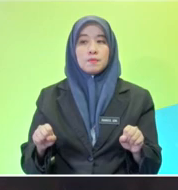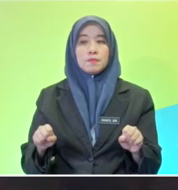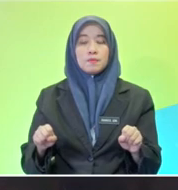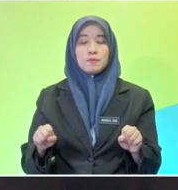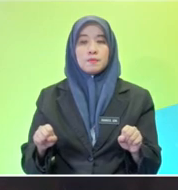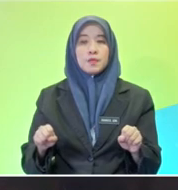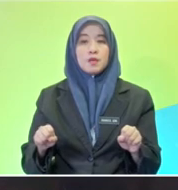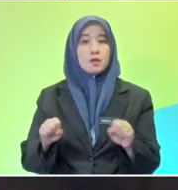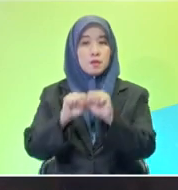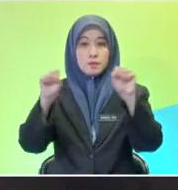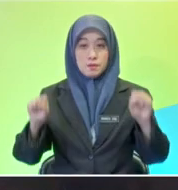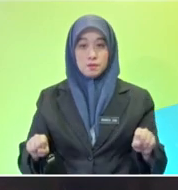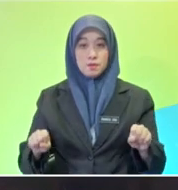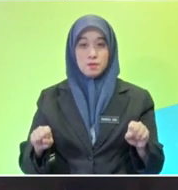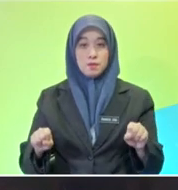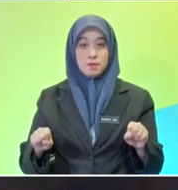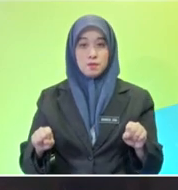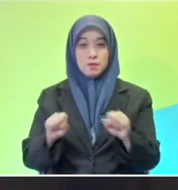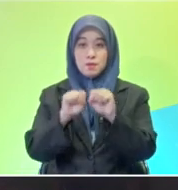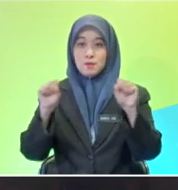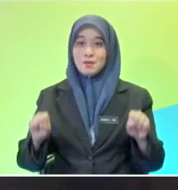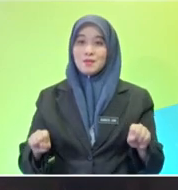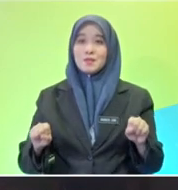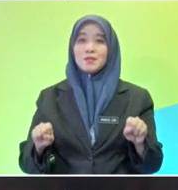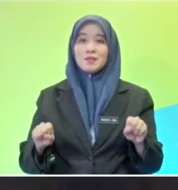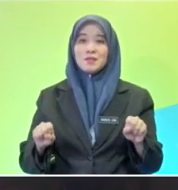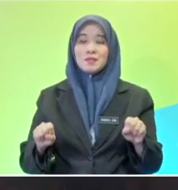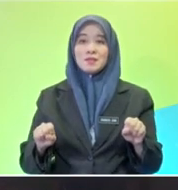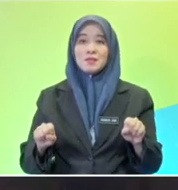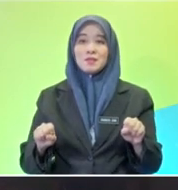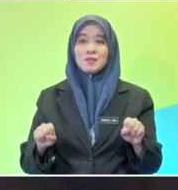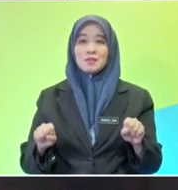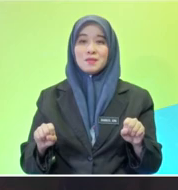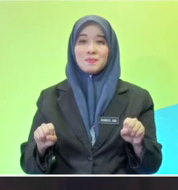ke stesen pertama. Eh, bukan, bukan, bukan. Ini 3. Sana. Di sana, di sana. Okey, cikgu. Jom.